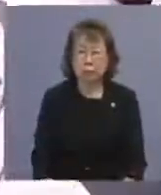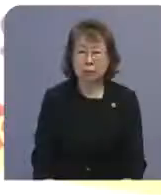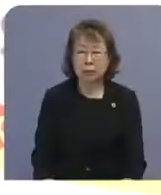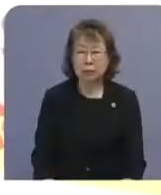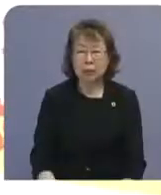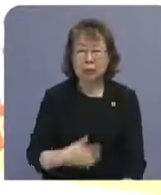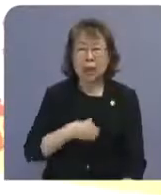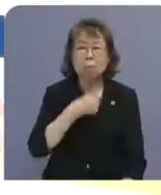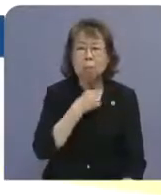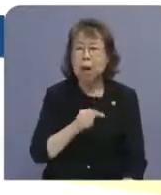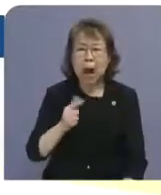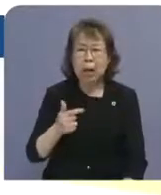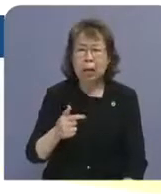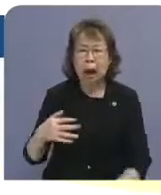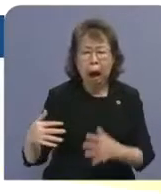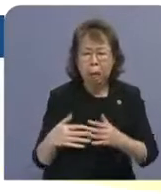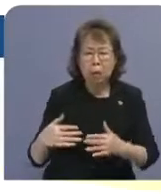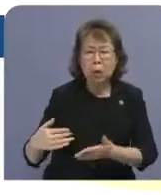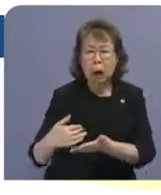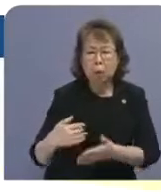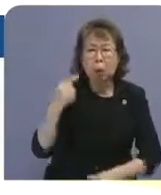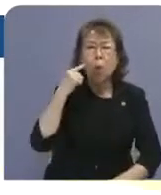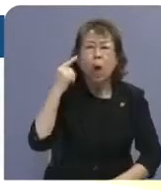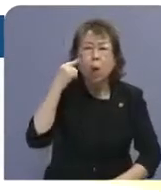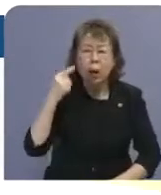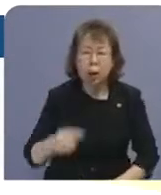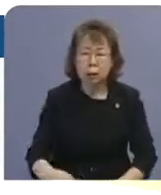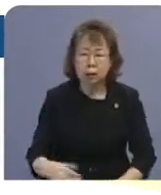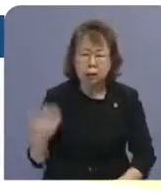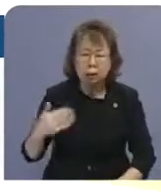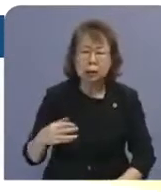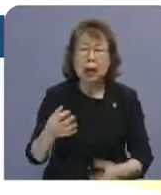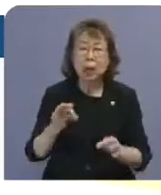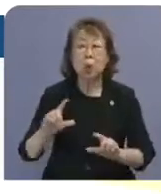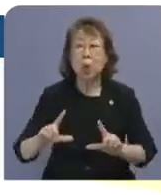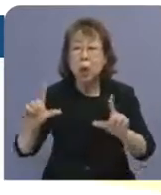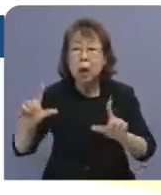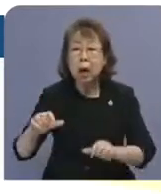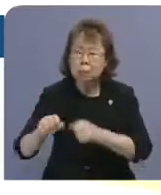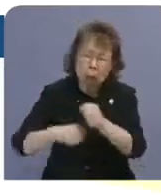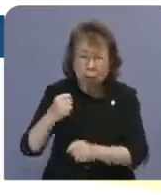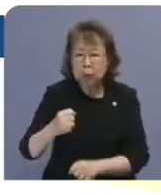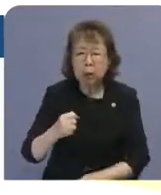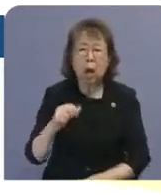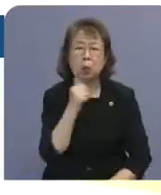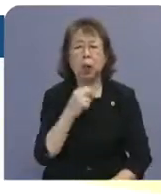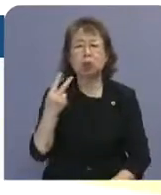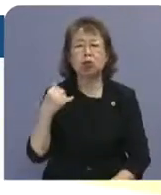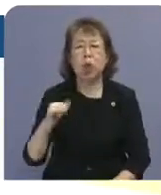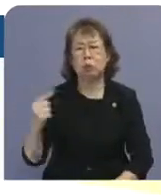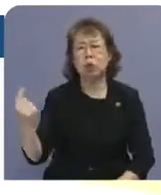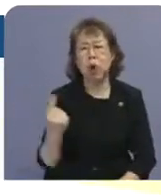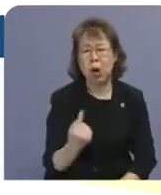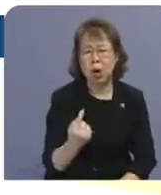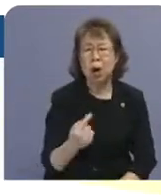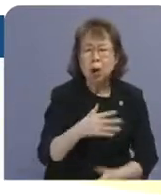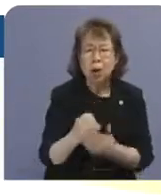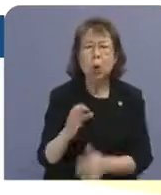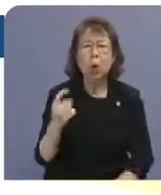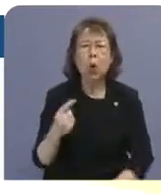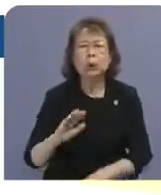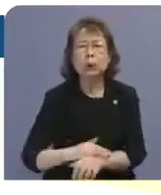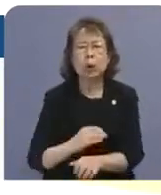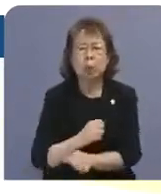제가 원하지 않는 그 합의를 왜 계속 시도하는지 모르겠습니다. 지난주 금요일에는 난데없이 변호사 두 분이 상담소에 가 오거돈의